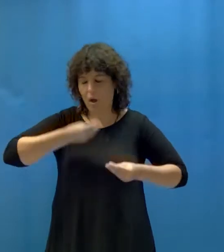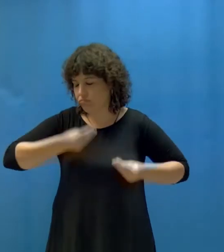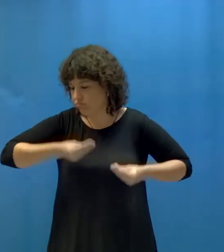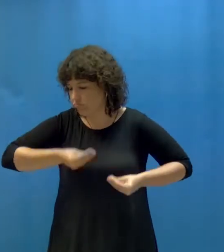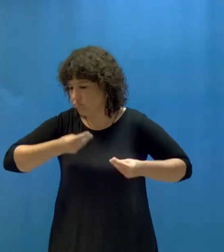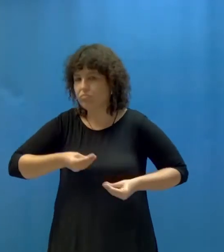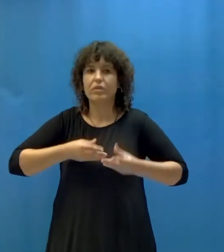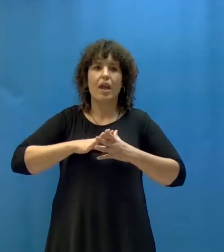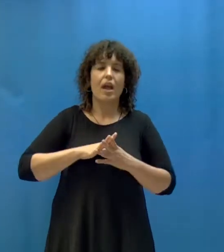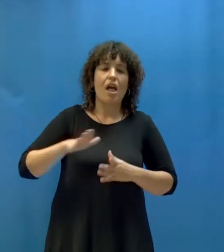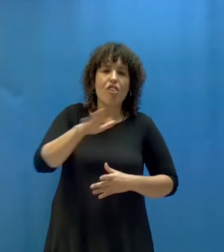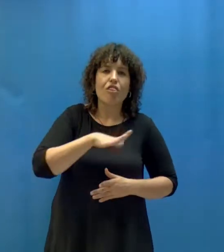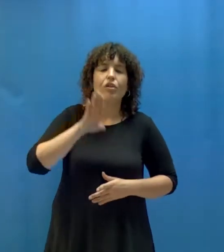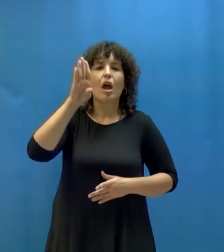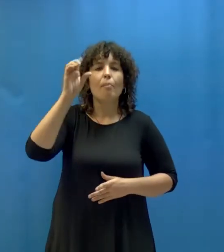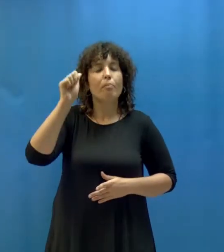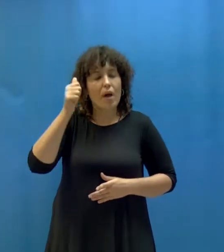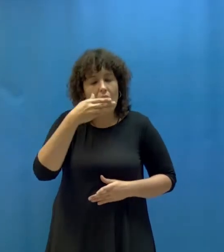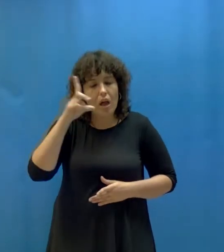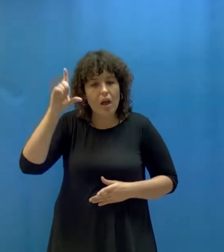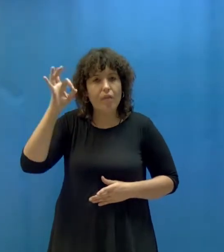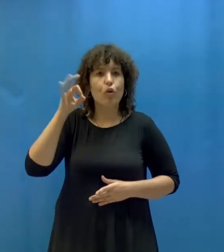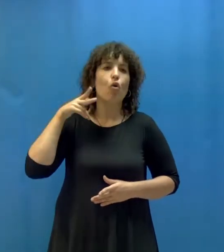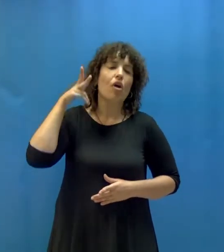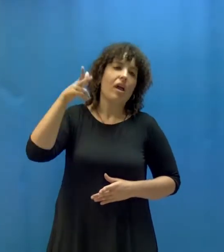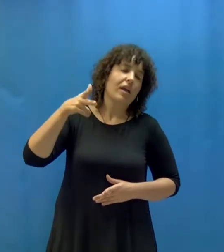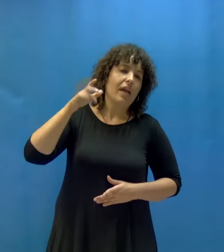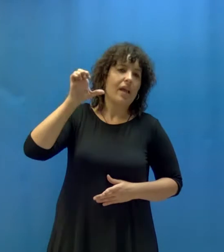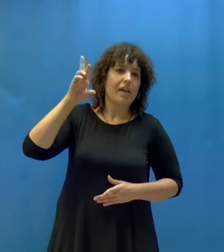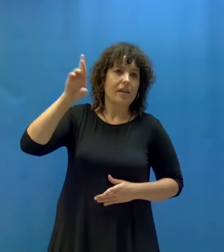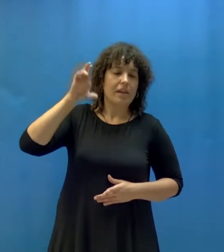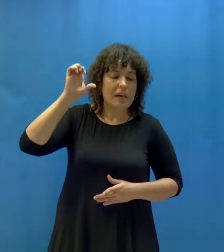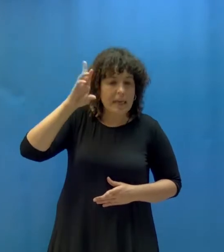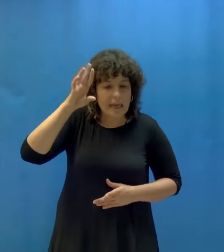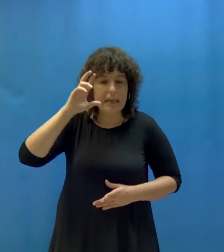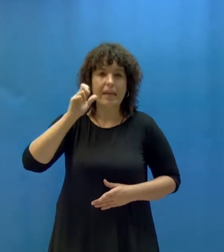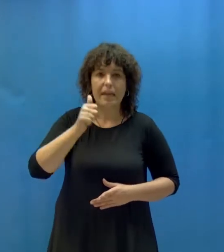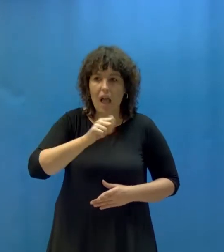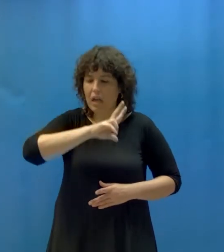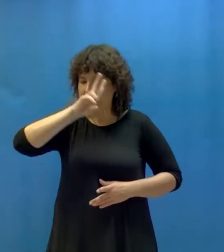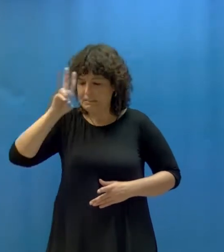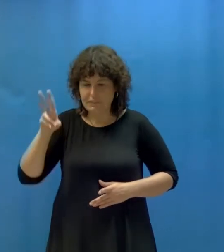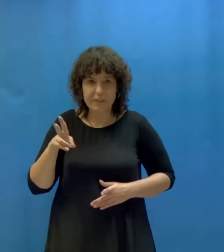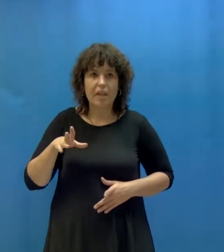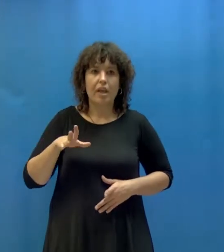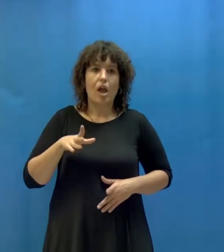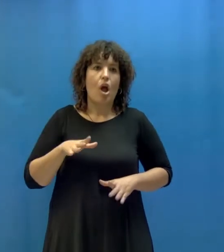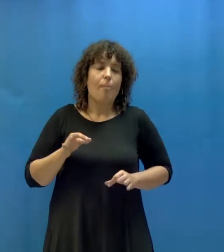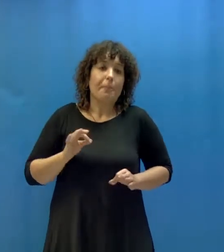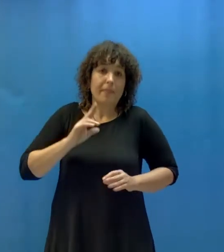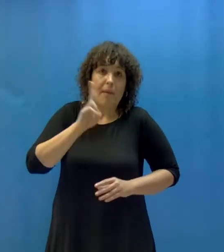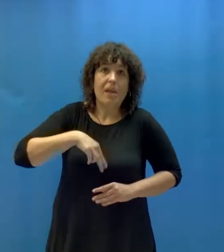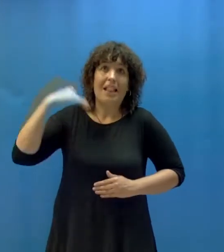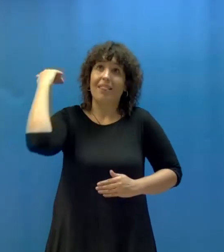Pablo Herrera, paviment i baixants, i en sisè el sostre del Ciutat de Castelló, tot i que van fer aquella